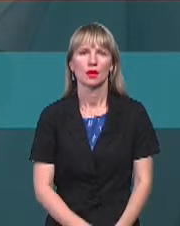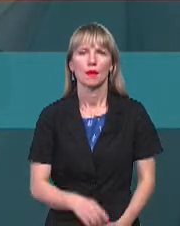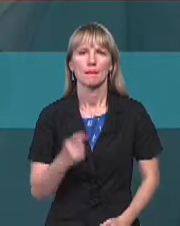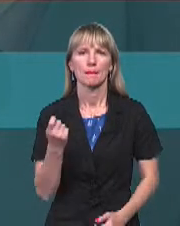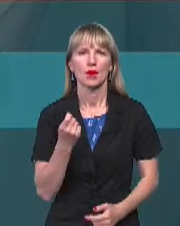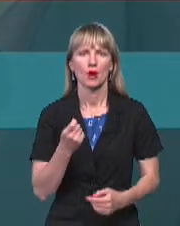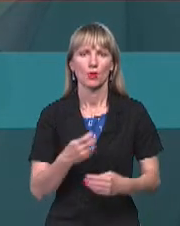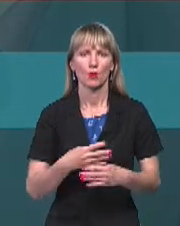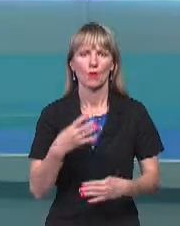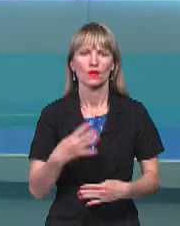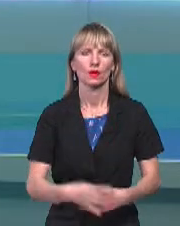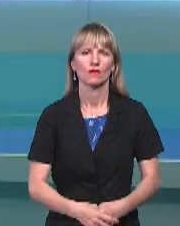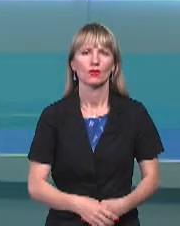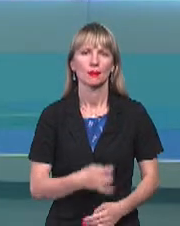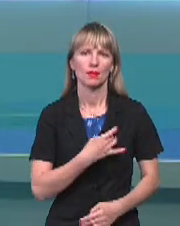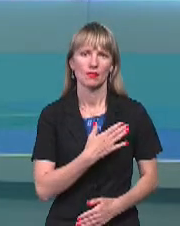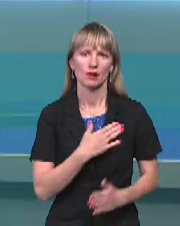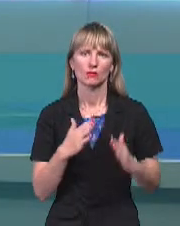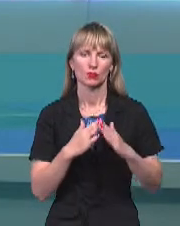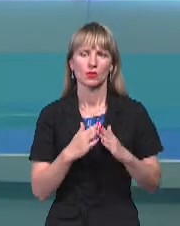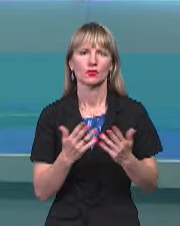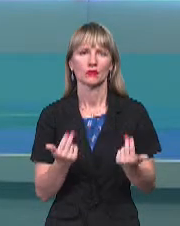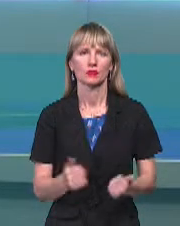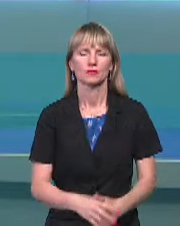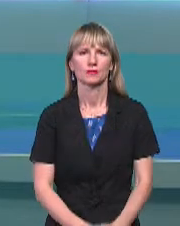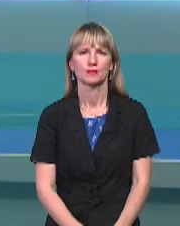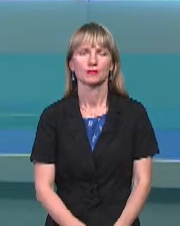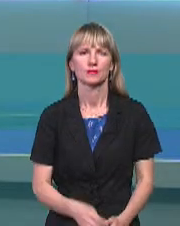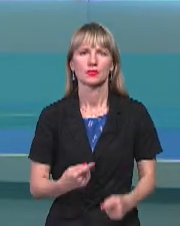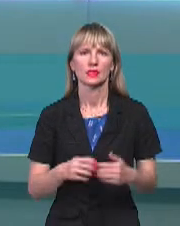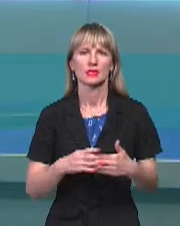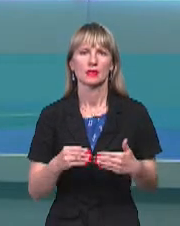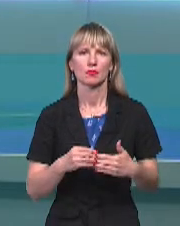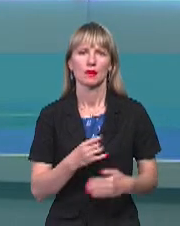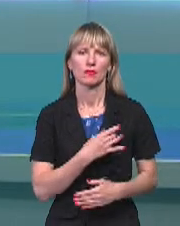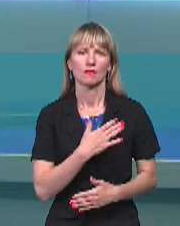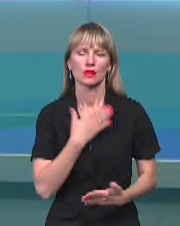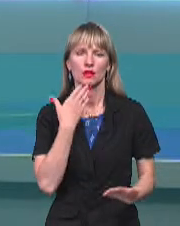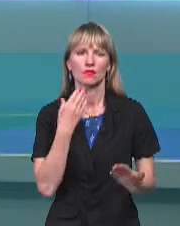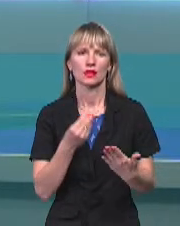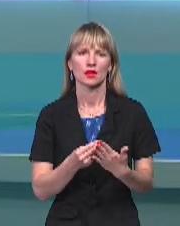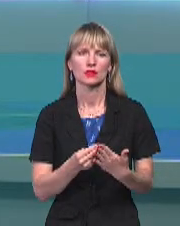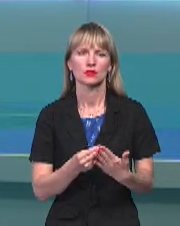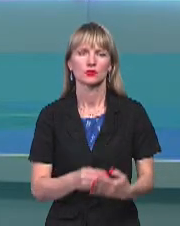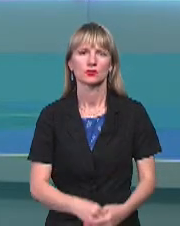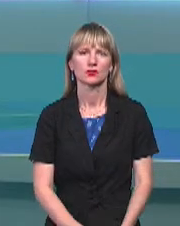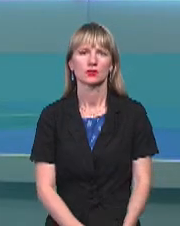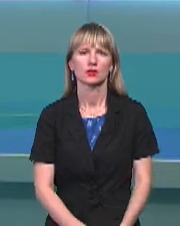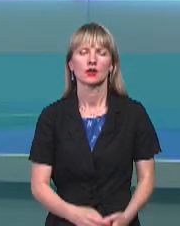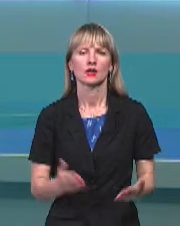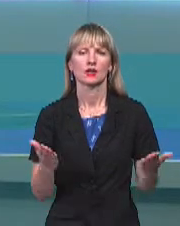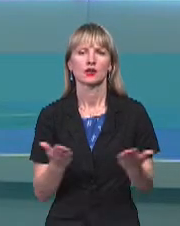Малоповерхових. Приватних будинків? Приватних будинків, так. Да. Це земля приватної власності,